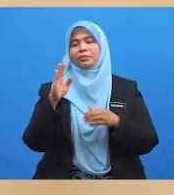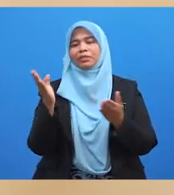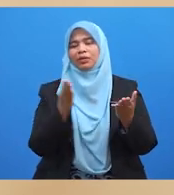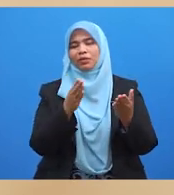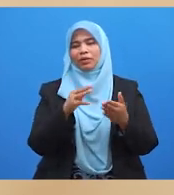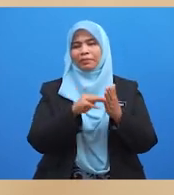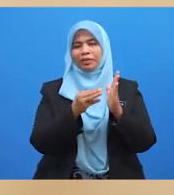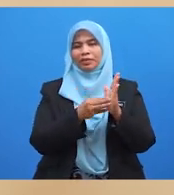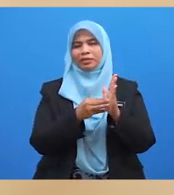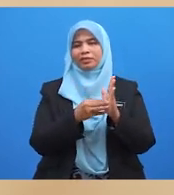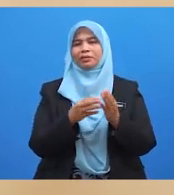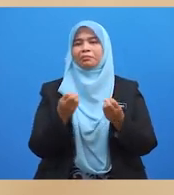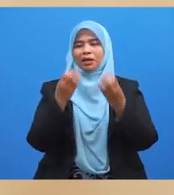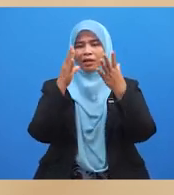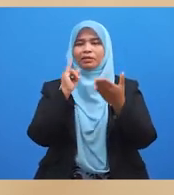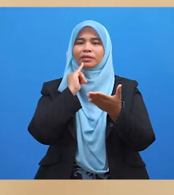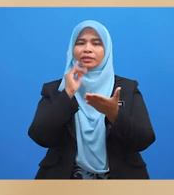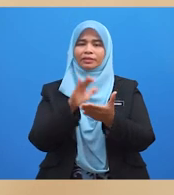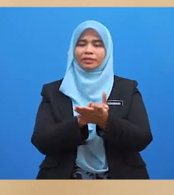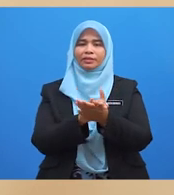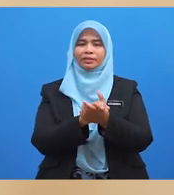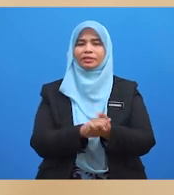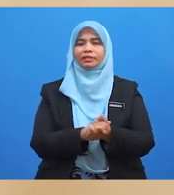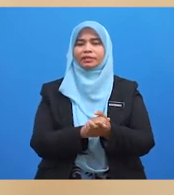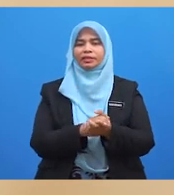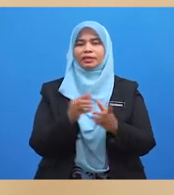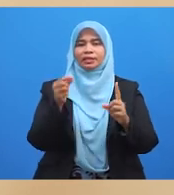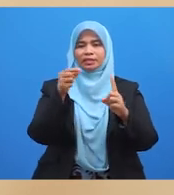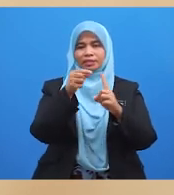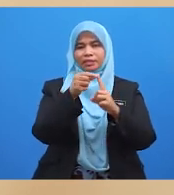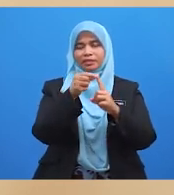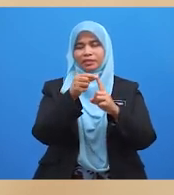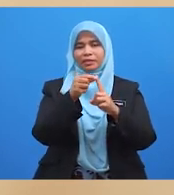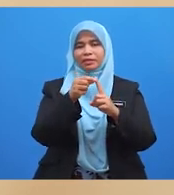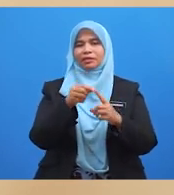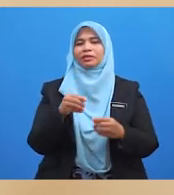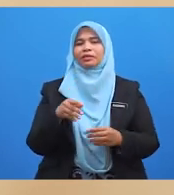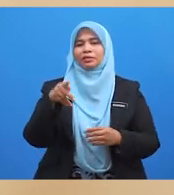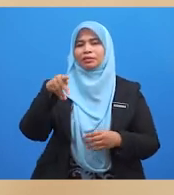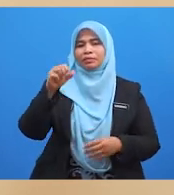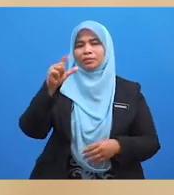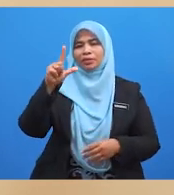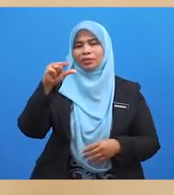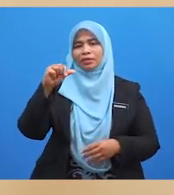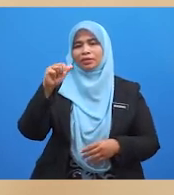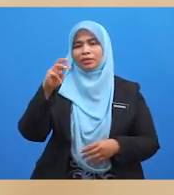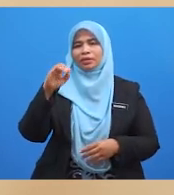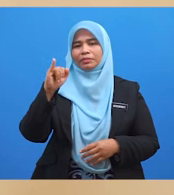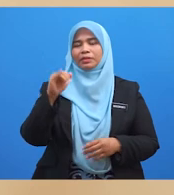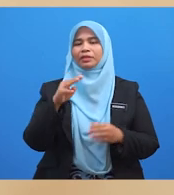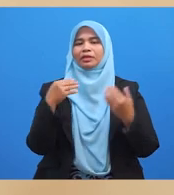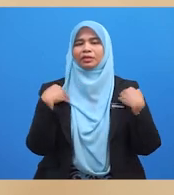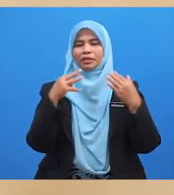maksud banyak isteri. Namun, dalam konteks Islam, poligami mempunyai maksudnya yang